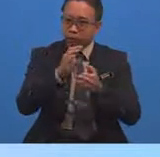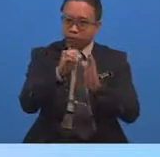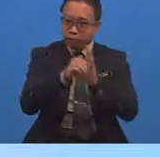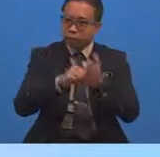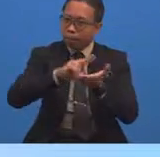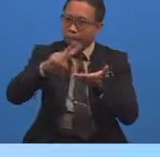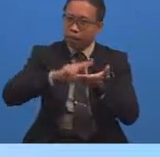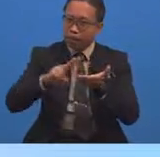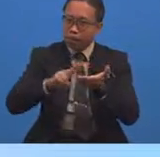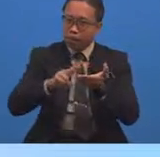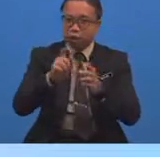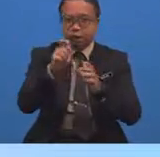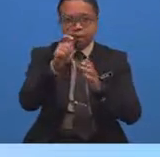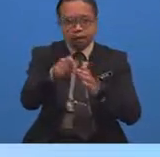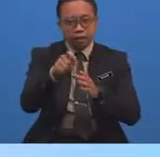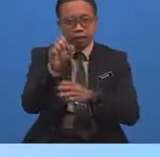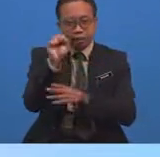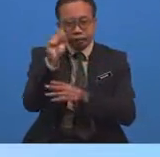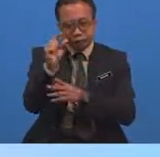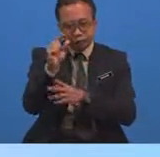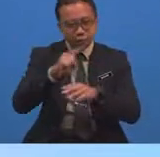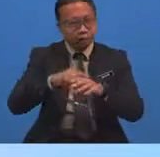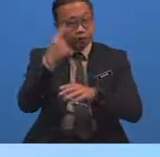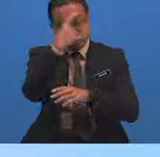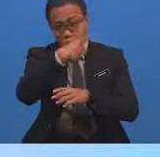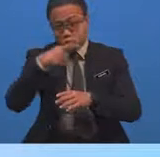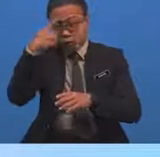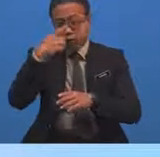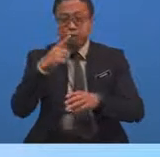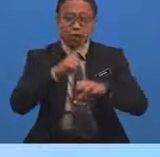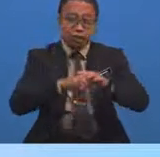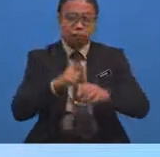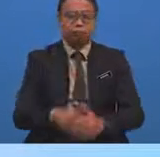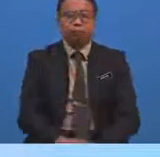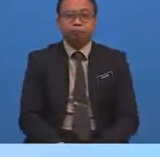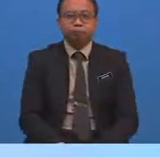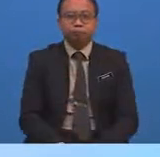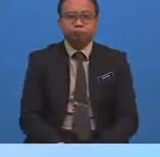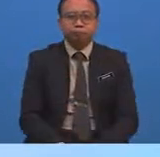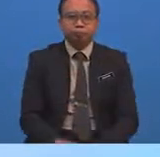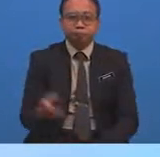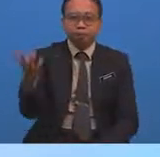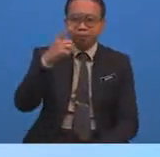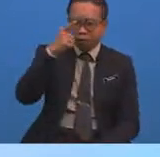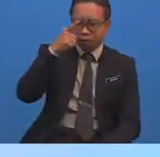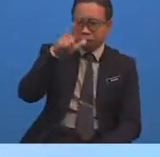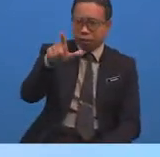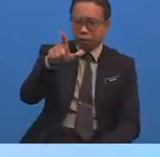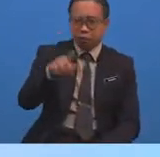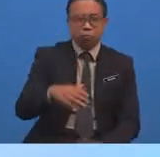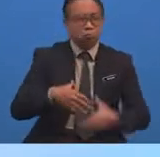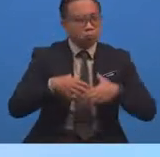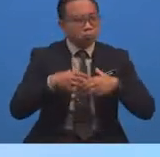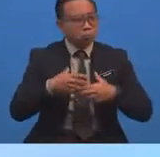tanda singkatan milik padamu kejam Sekarang mari kita lihat kehebatan